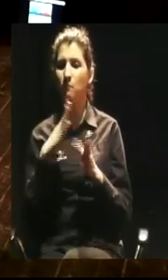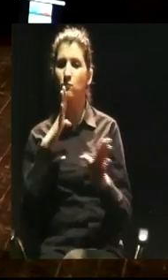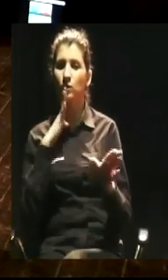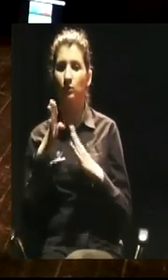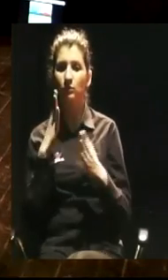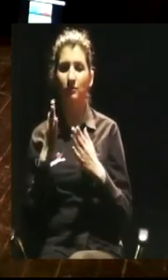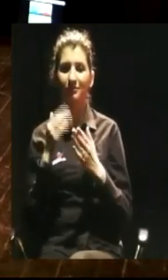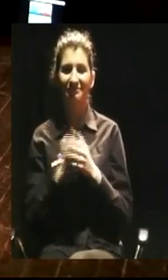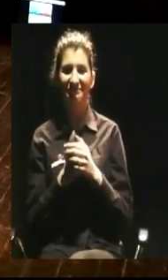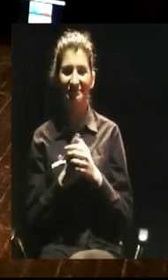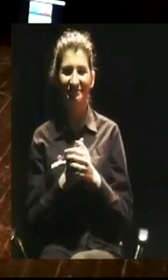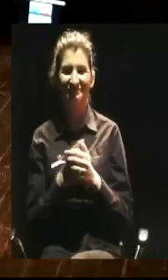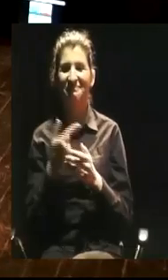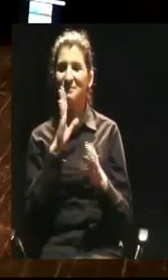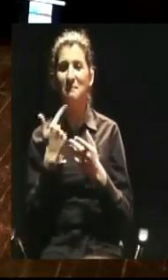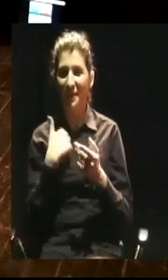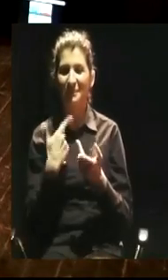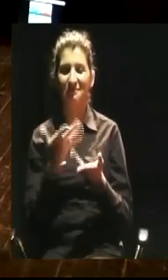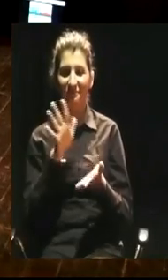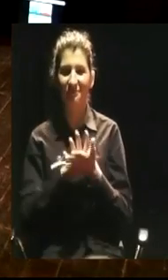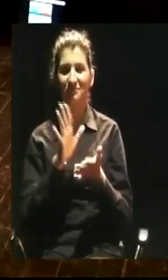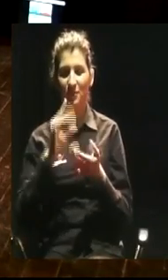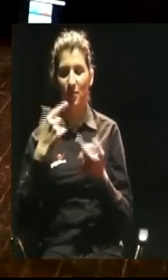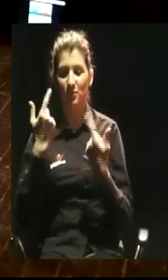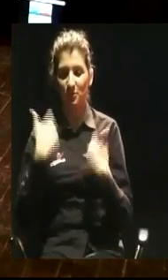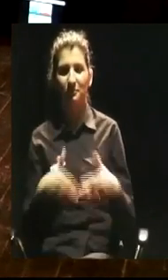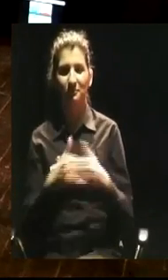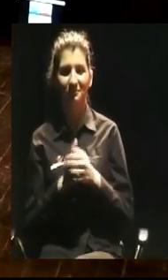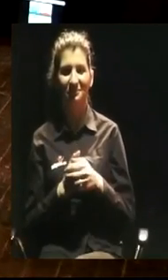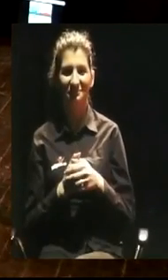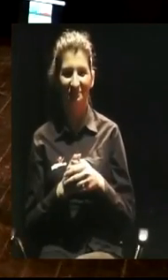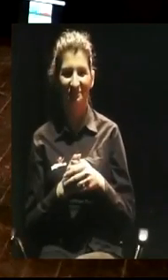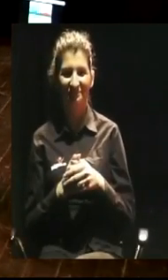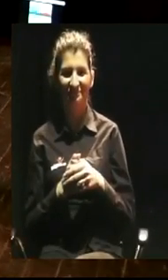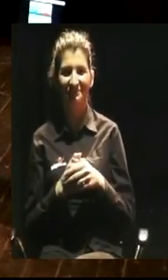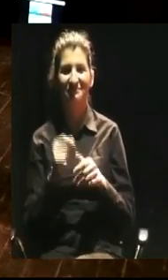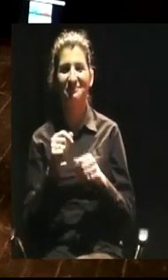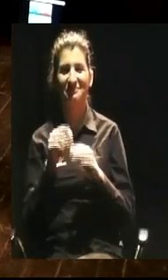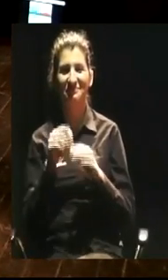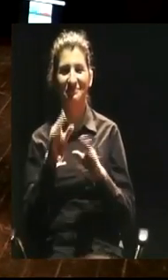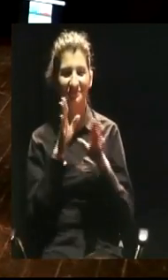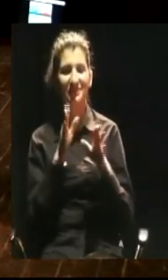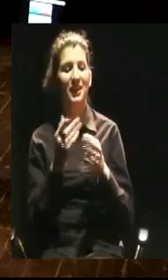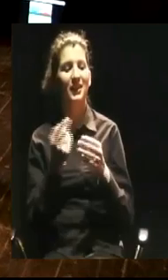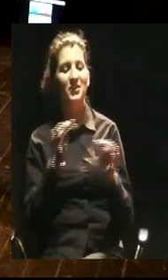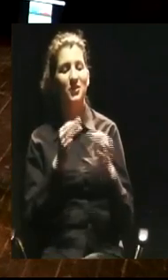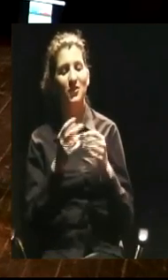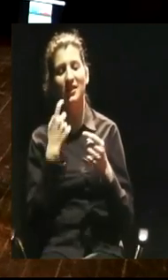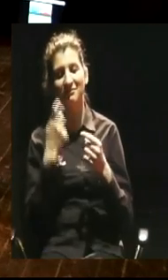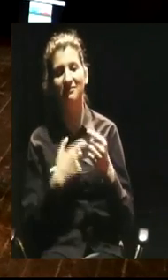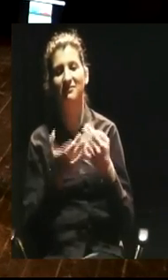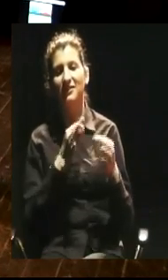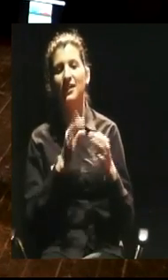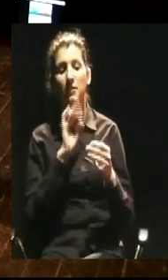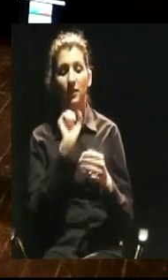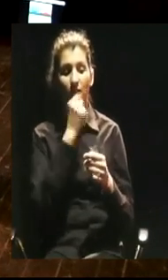pewną kreację własnej osoby. To przypomina trochę tą historię o dwóch mnichach. Jeden stary,